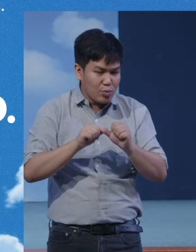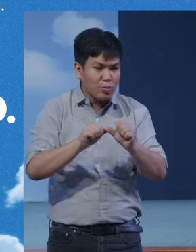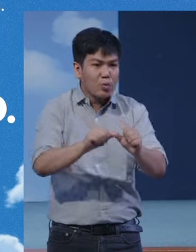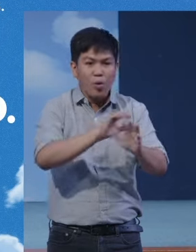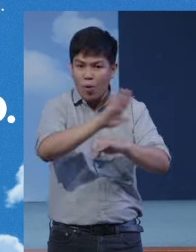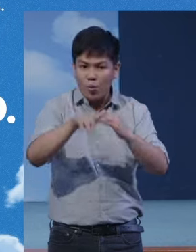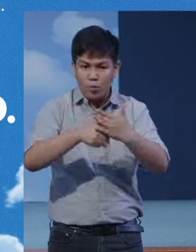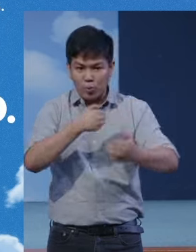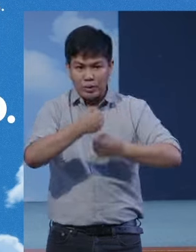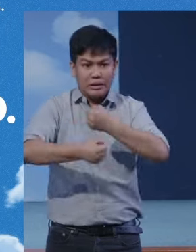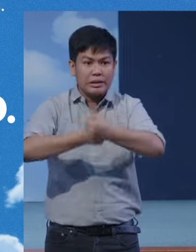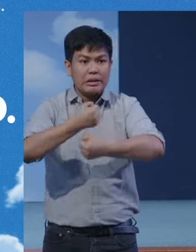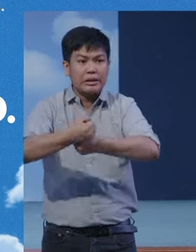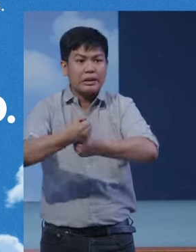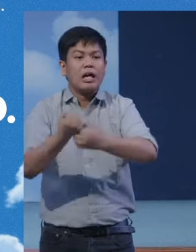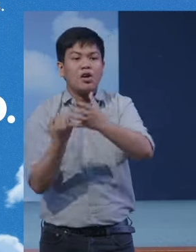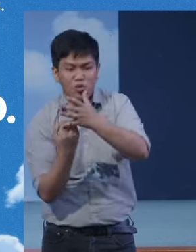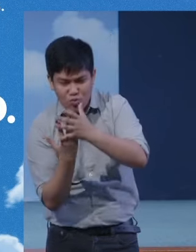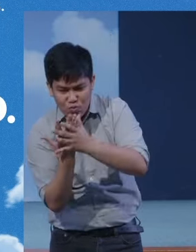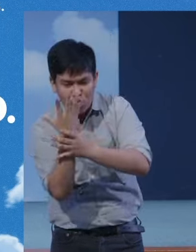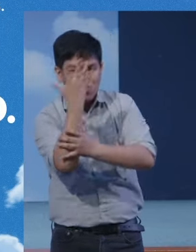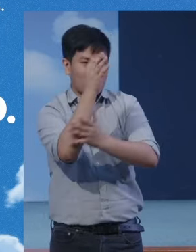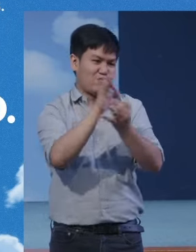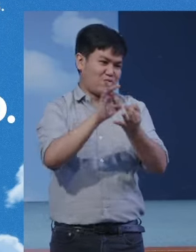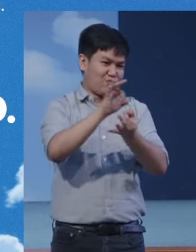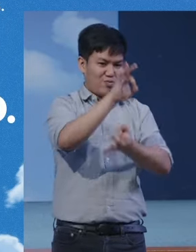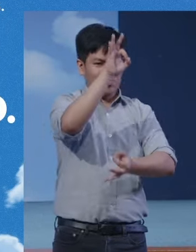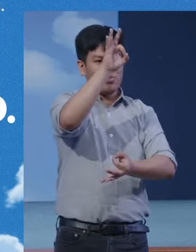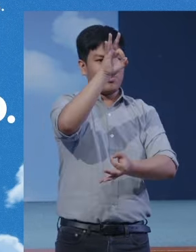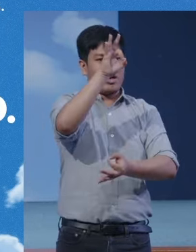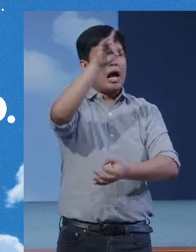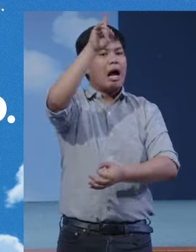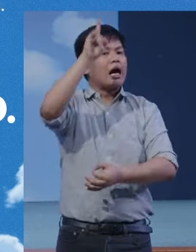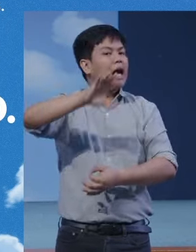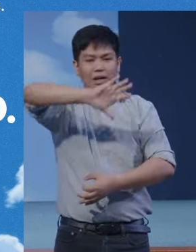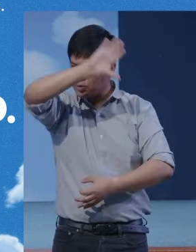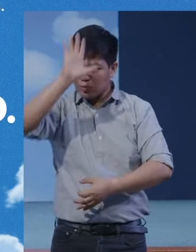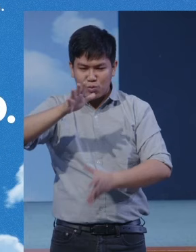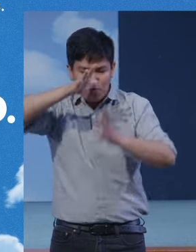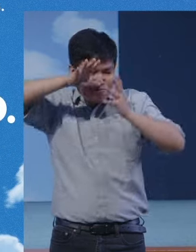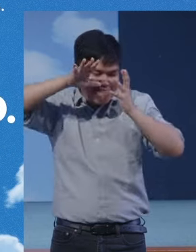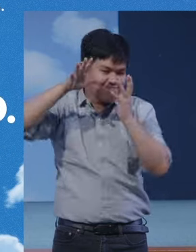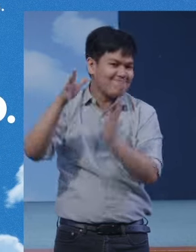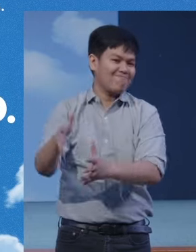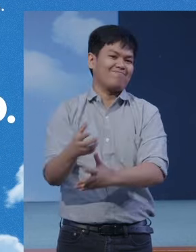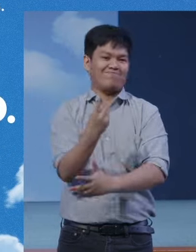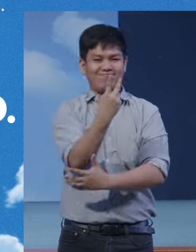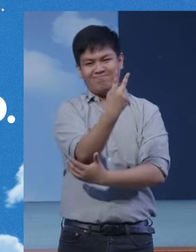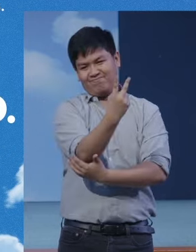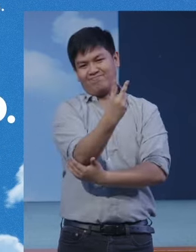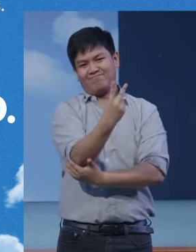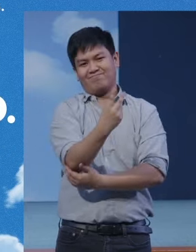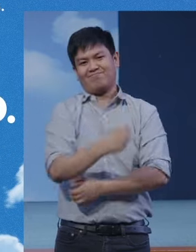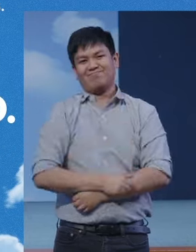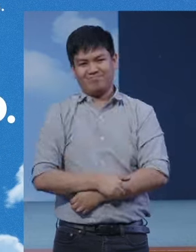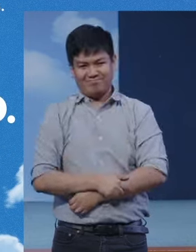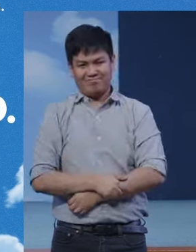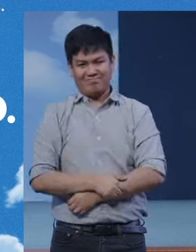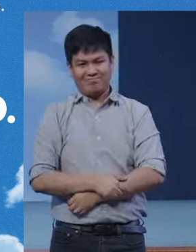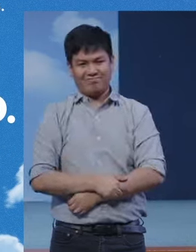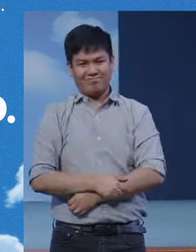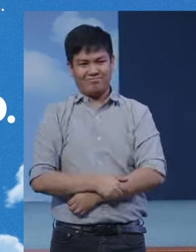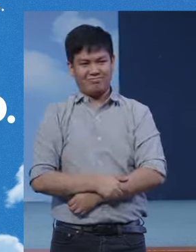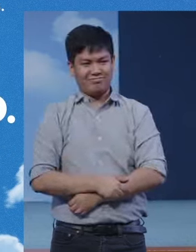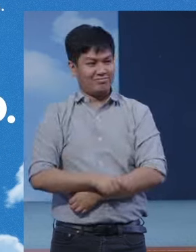Diyos para sa inyong paglagong espiritwal at hindi niya kayo pababayaan na walang pag-asa siya